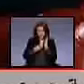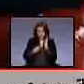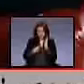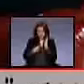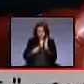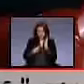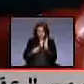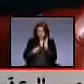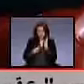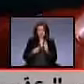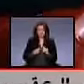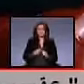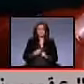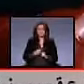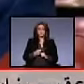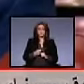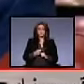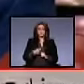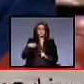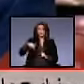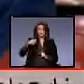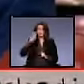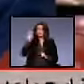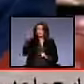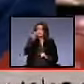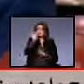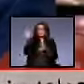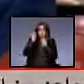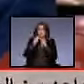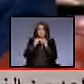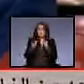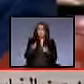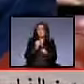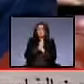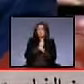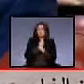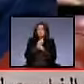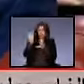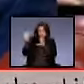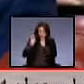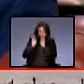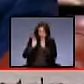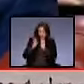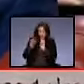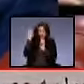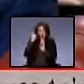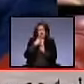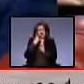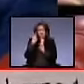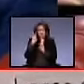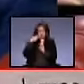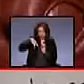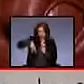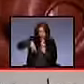سنين انا واثق في ضوء الاحداث اللي احنا فيها. يعني احنا واحد من الناس محمود ده كان في 2009